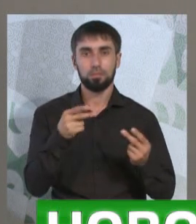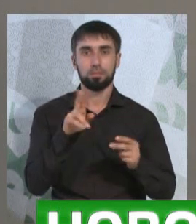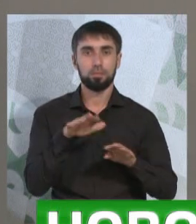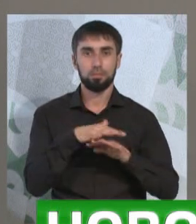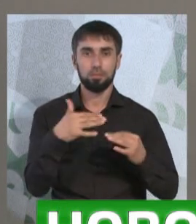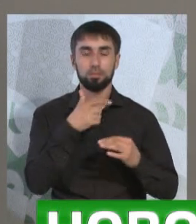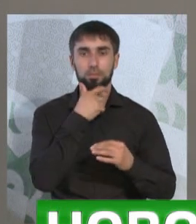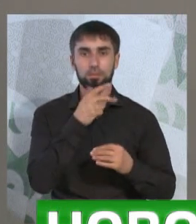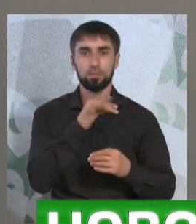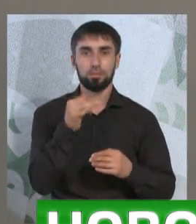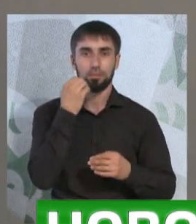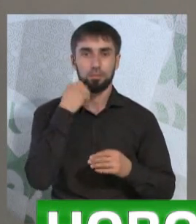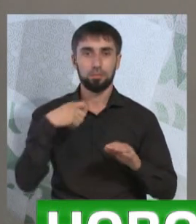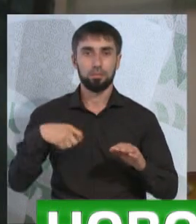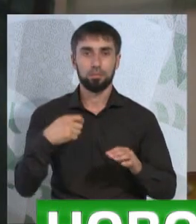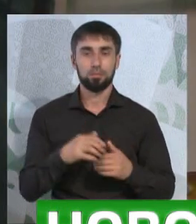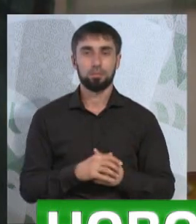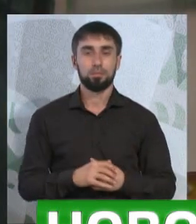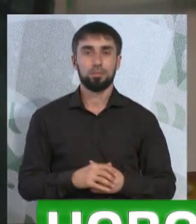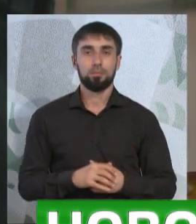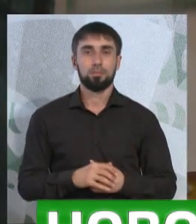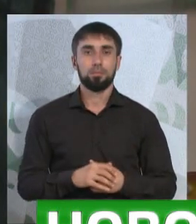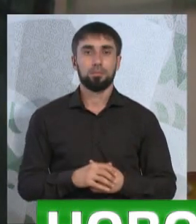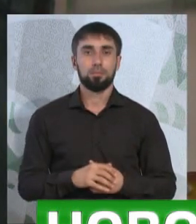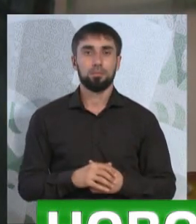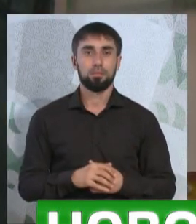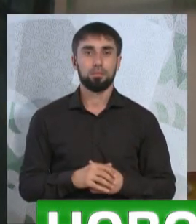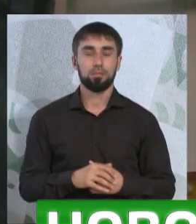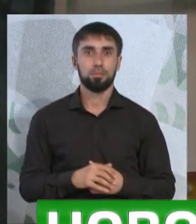в необычном музее старинных машинок. Тамара Хшагулькова, Ахмед Гандаров, Новости 24.